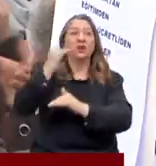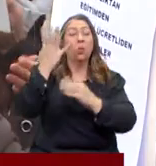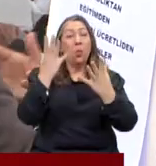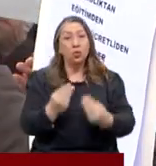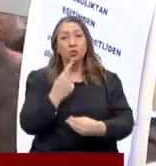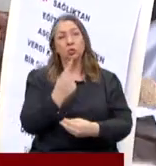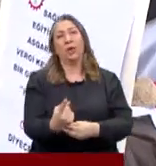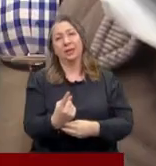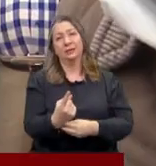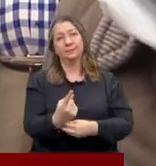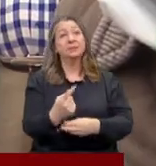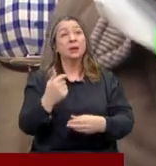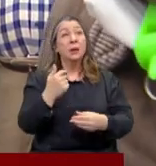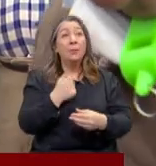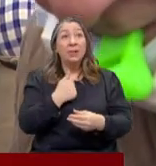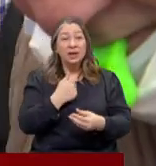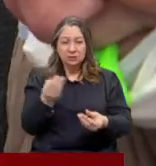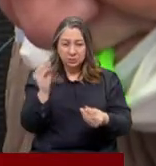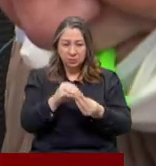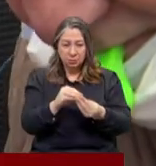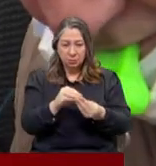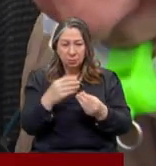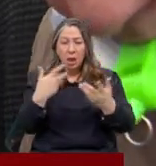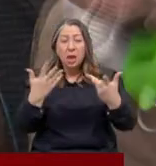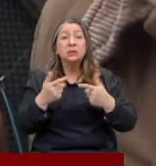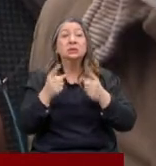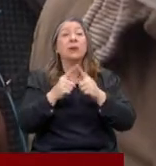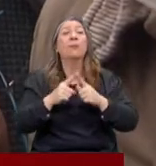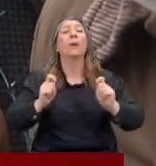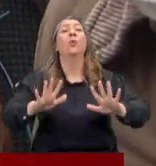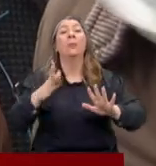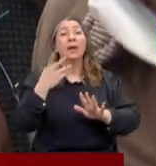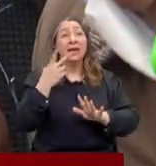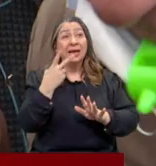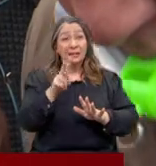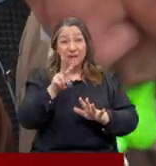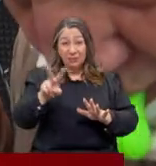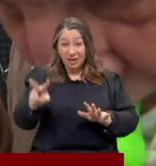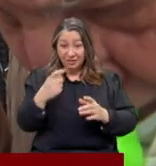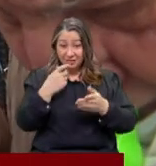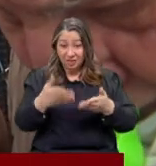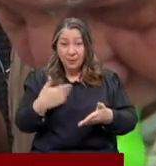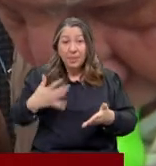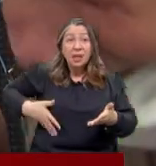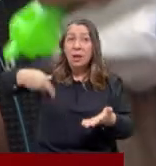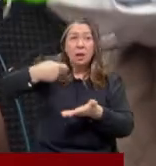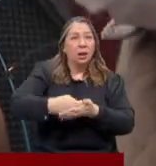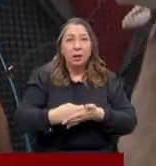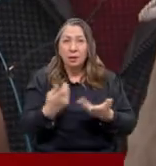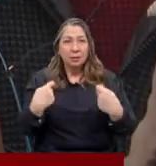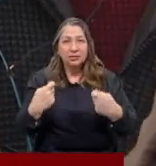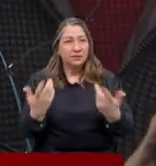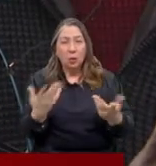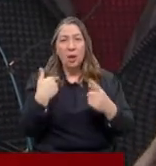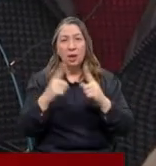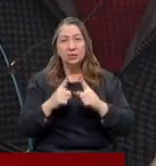fazla olduğunu söylediler. Bana gelen zamı falan hesaplamıyorum ben. 2022 yılında cebimden ne kadar gidecek